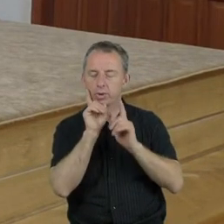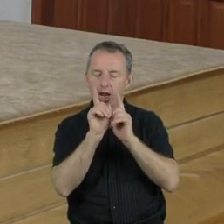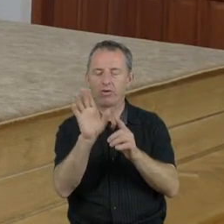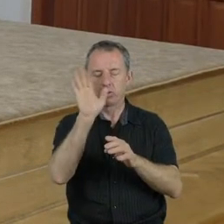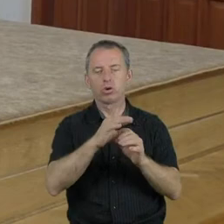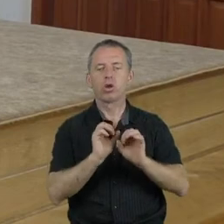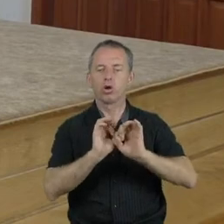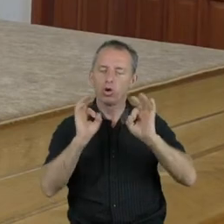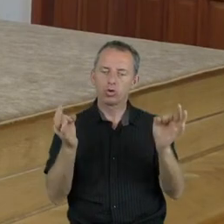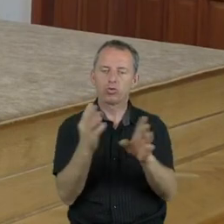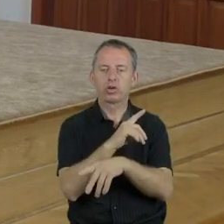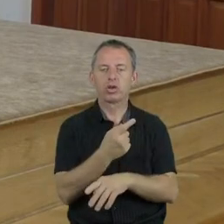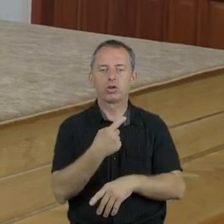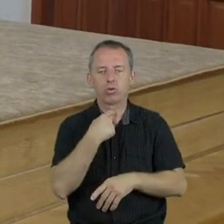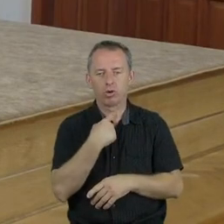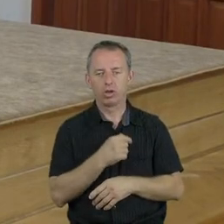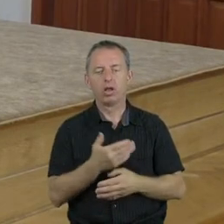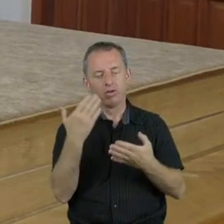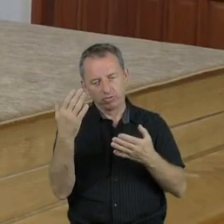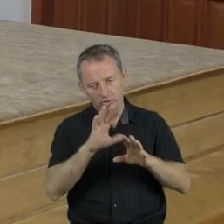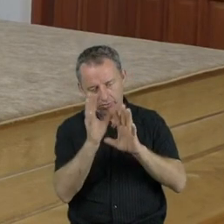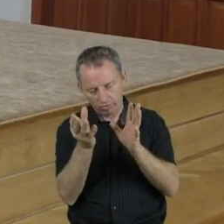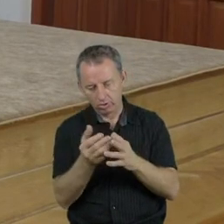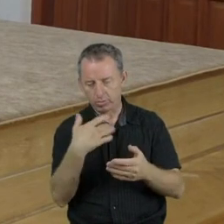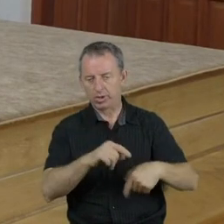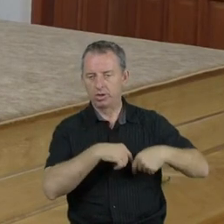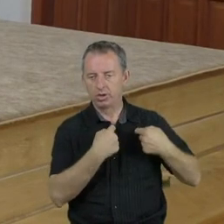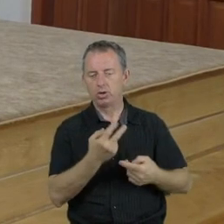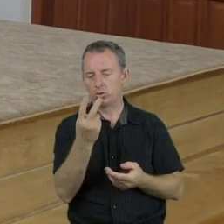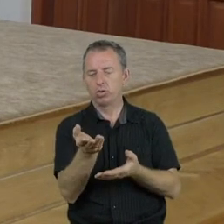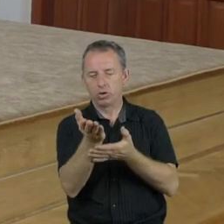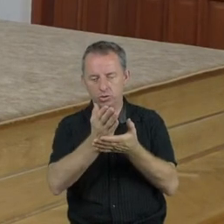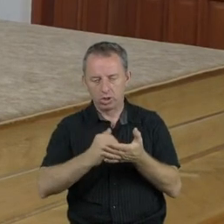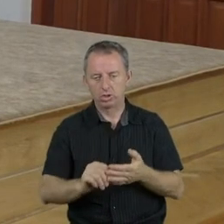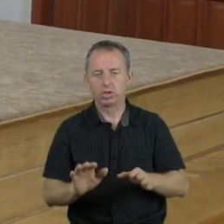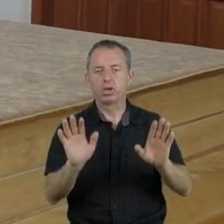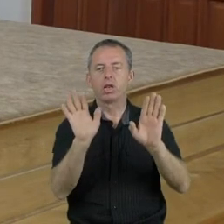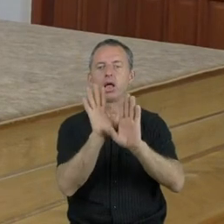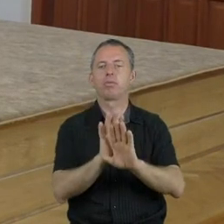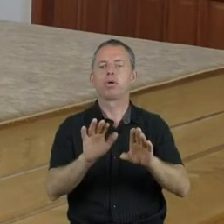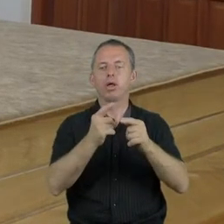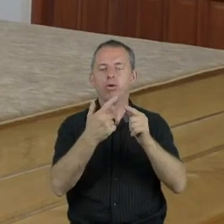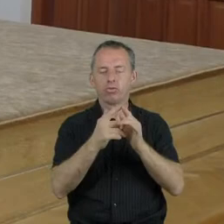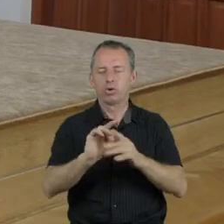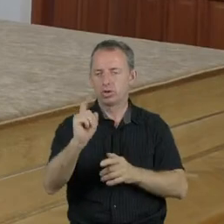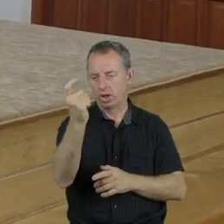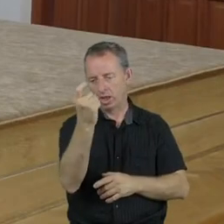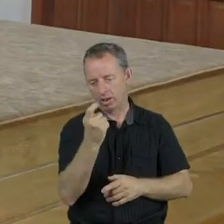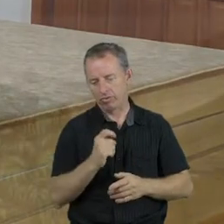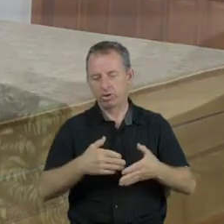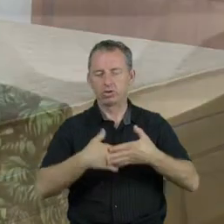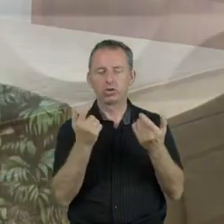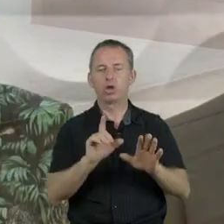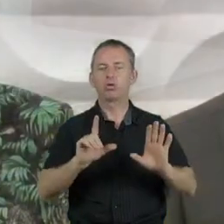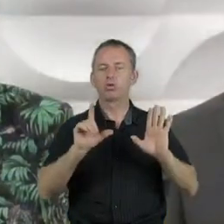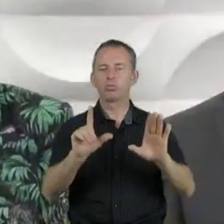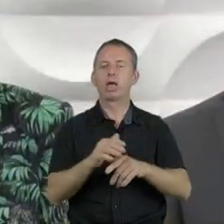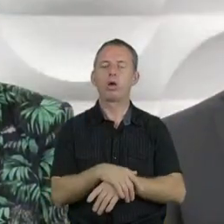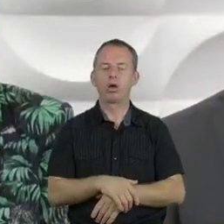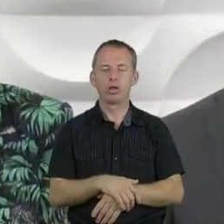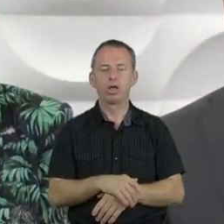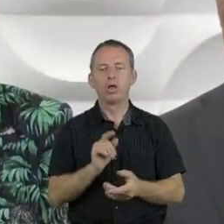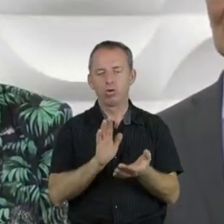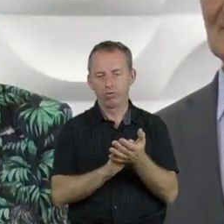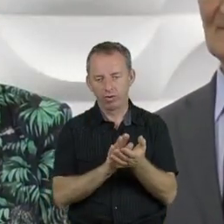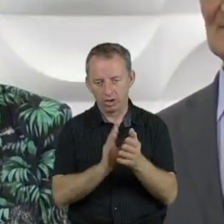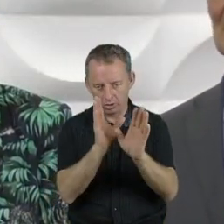deszcz. Witam wszystkich bardzo serdecznie na drugiej części nabożeństwa w Kościele Adwentystów Dnia Siódmego ku